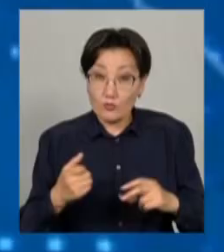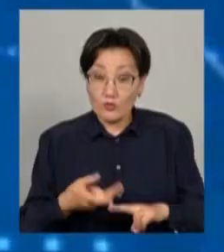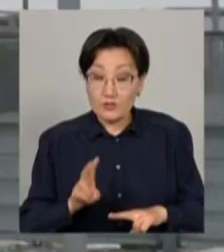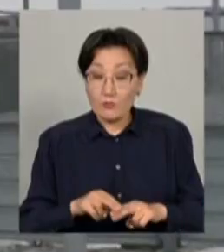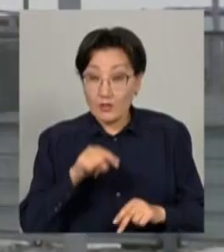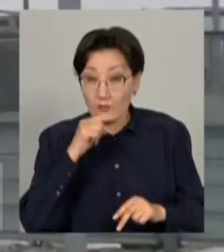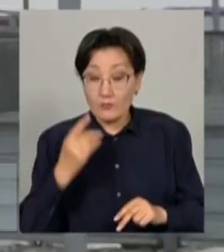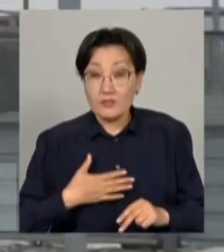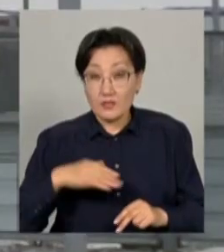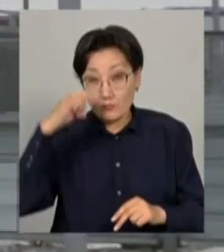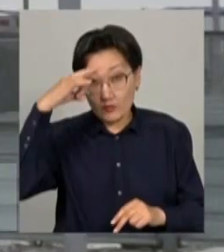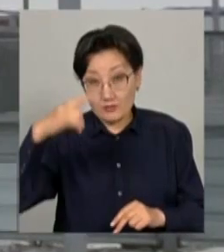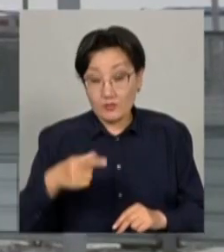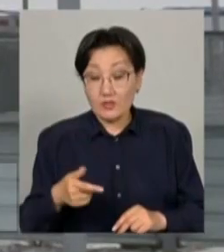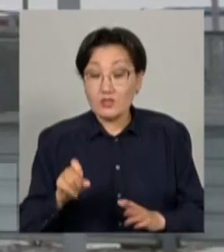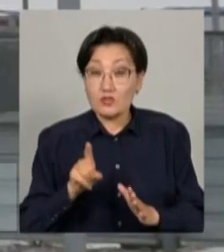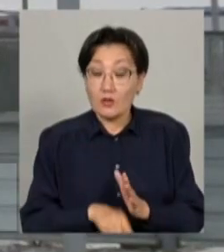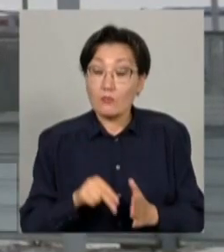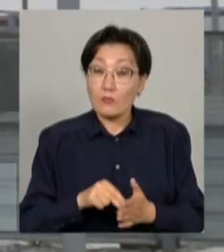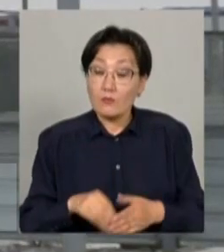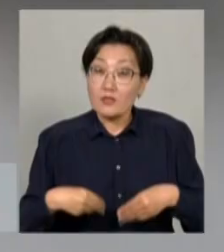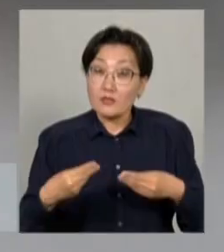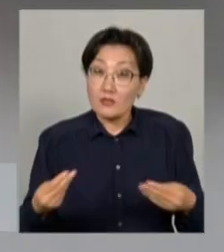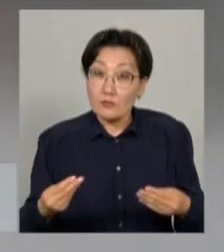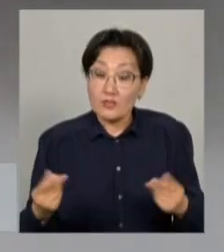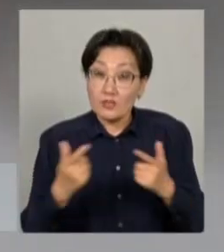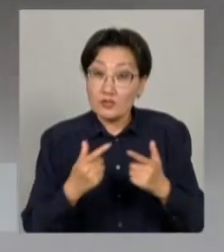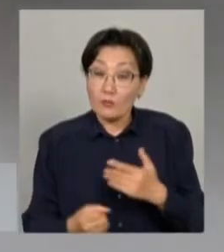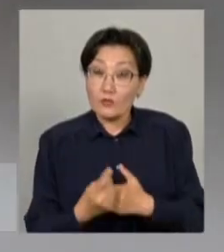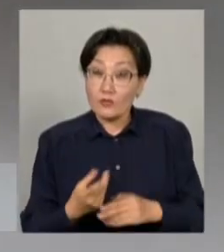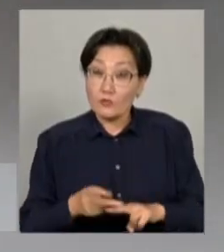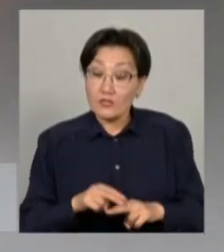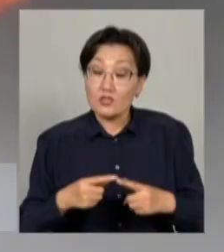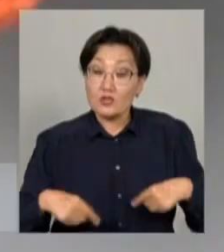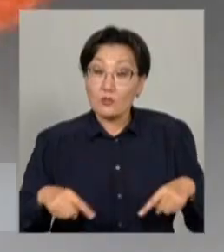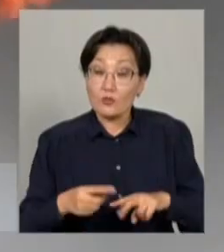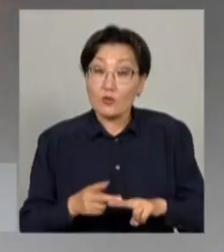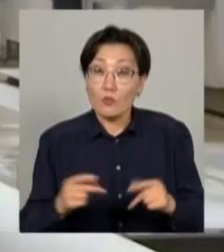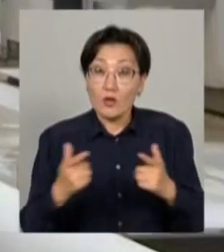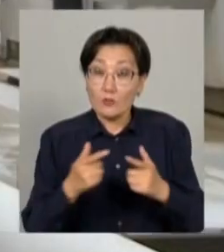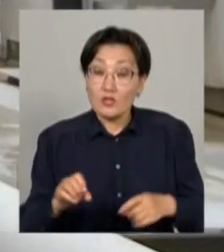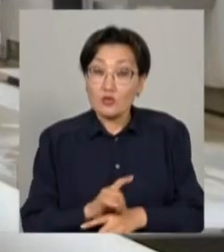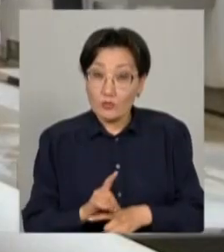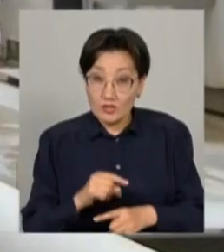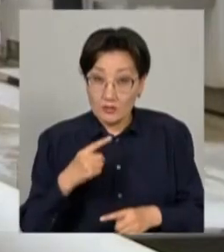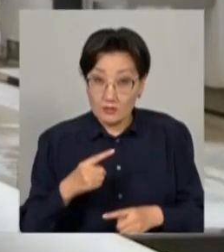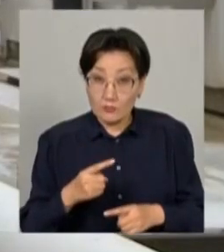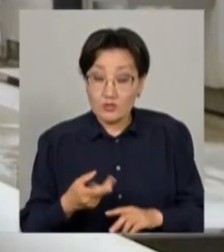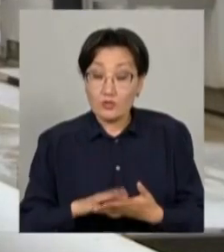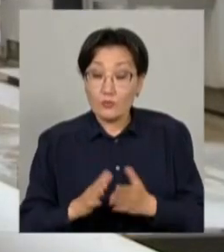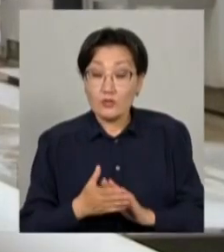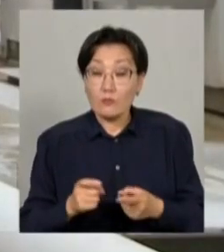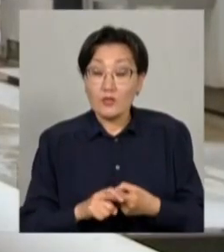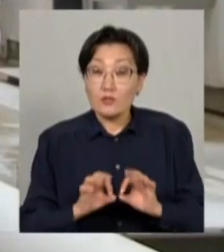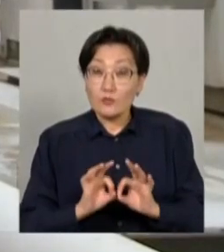дейін Ресей біздің елге газды арзан бағада үлестіреді деген хабар тараған еді. Талайда аталған компания бұл ақпаратты жоққа шығарды. Жағдайға